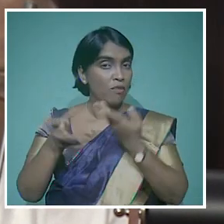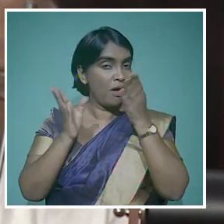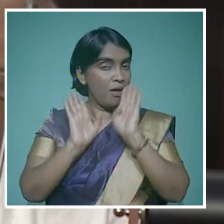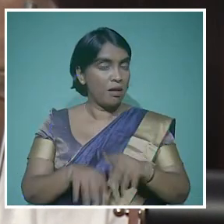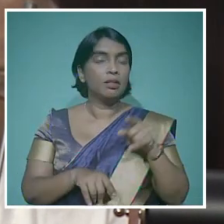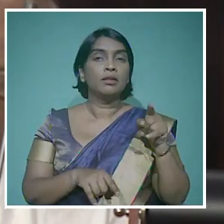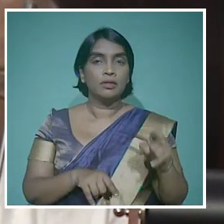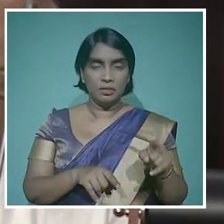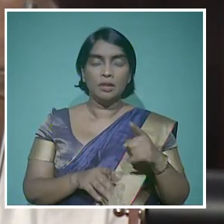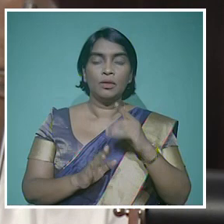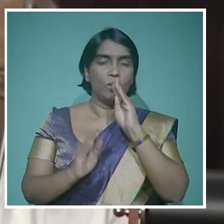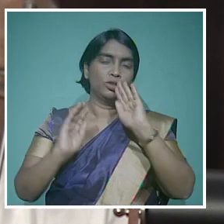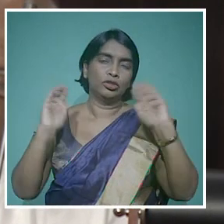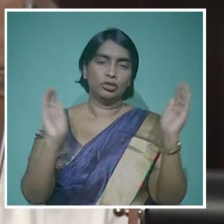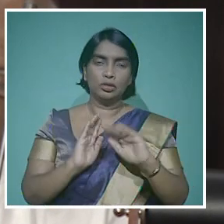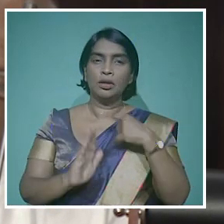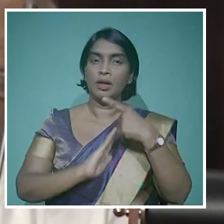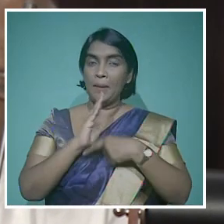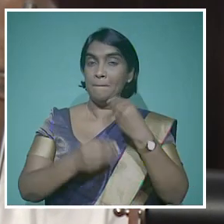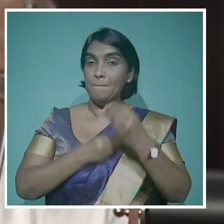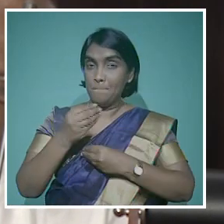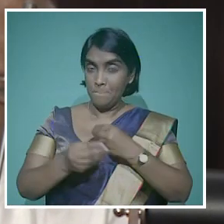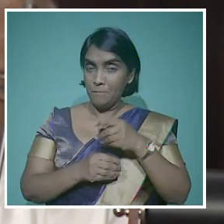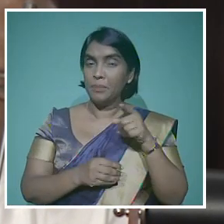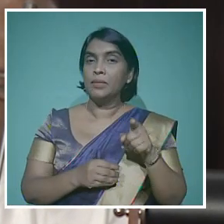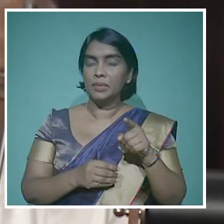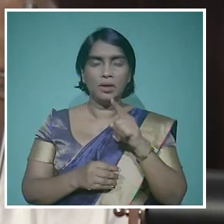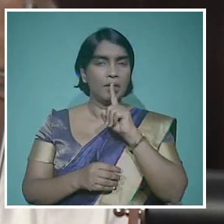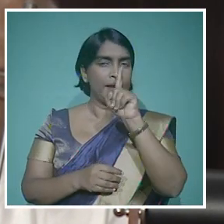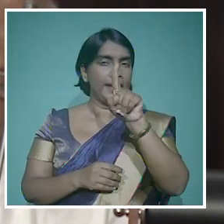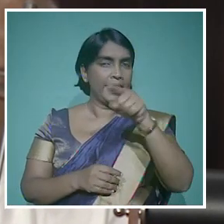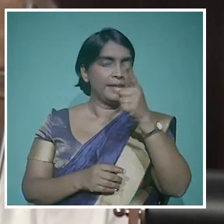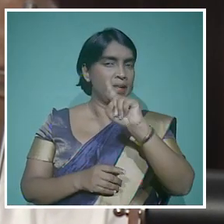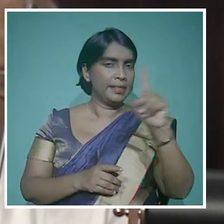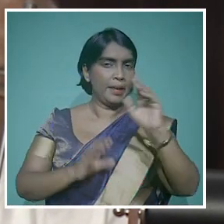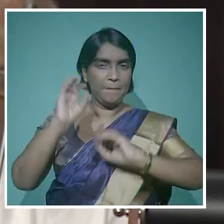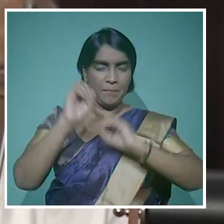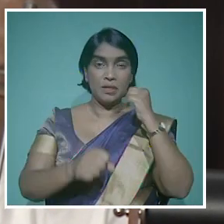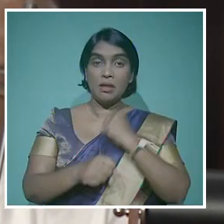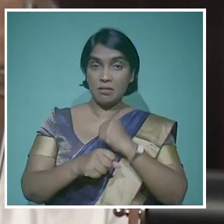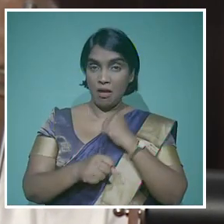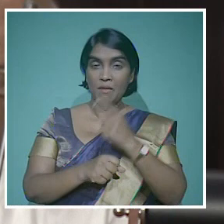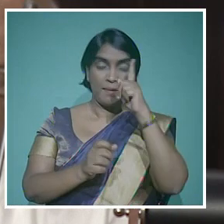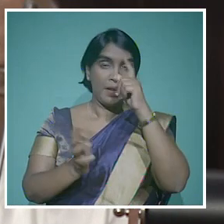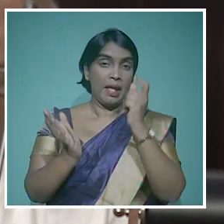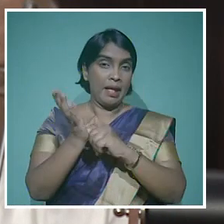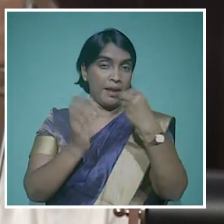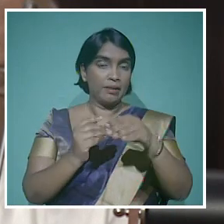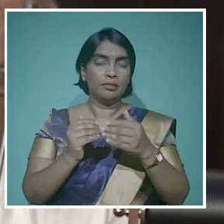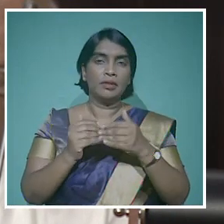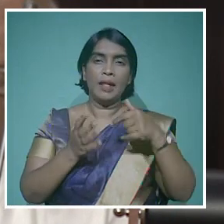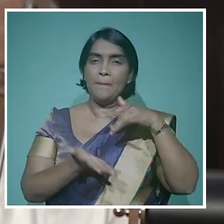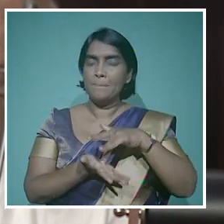වන විට ආසන්න වශයෙන් දළදේශීය නිෂ්පාදනයෙන් 110%ක් තිබූ රාජ්‍යාංශයේ ණය මැදි